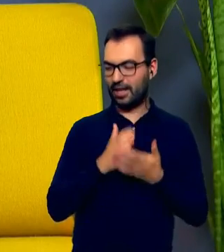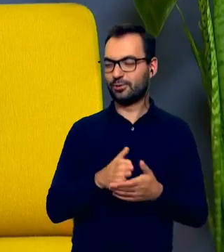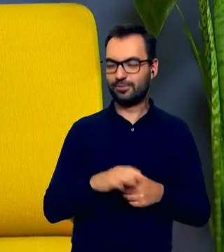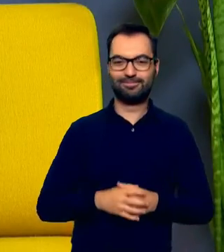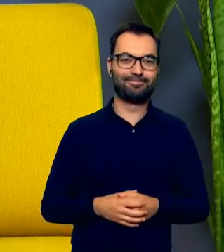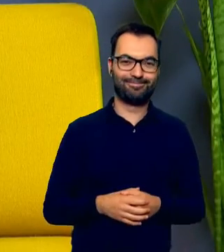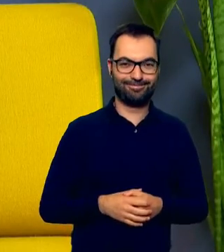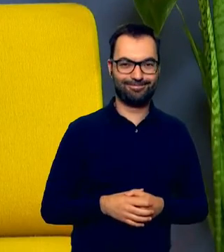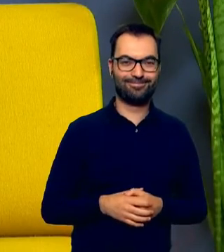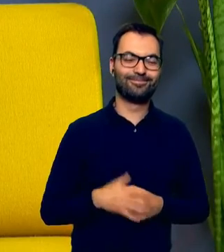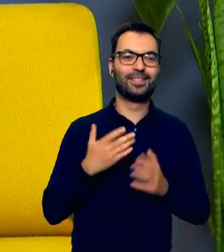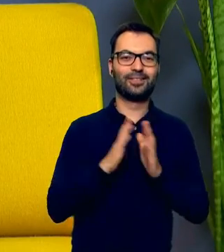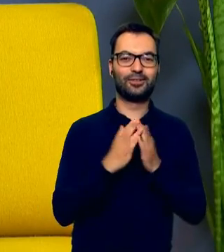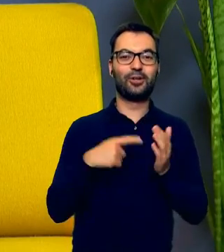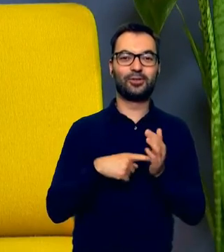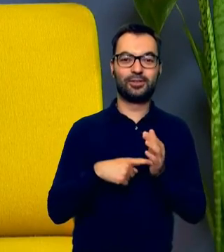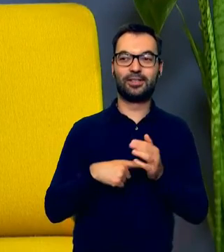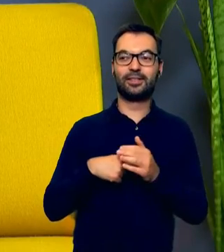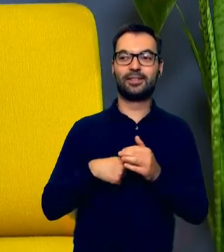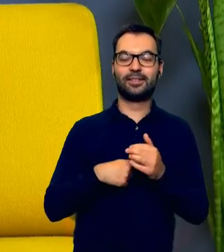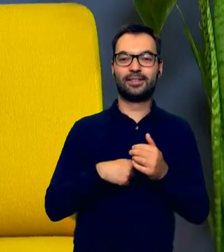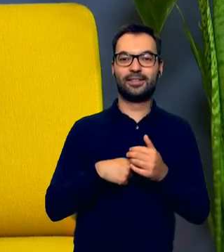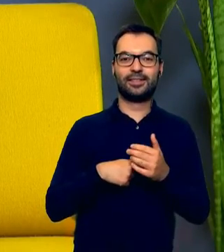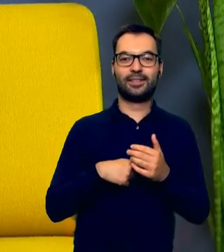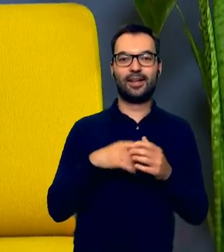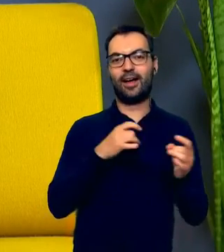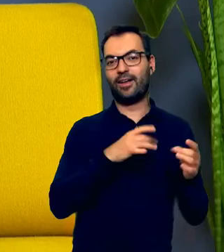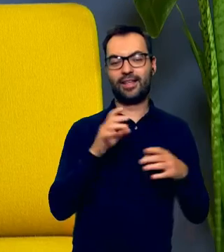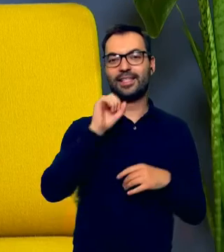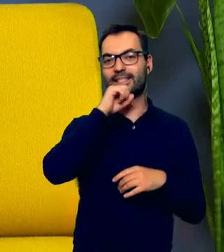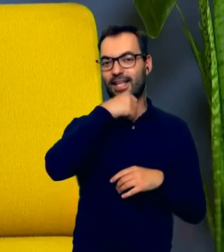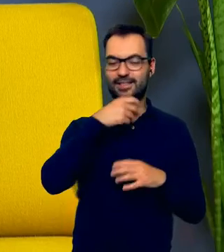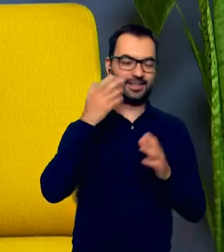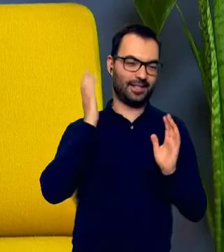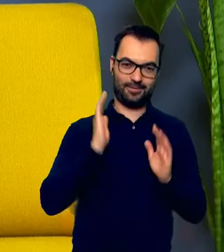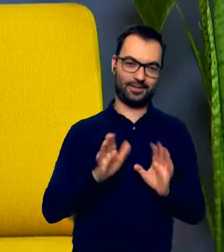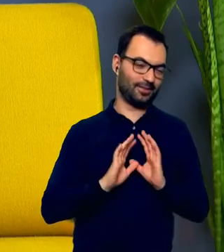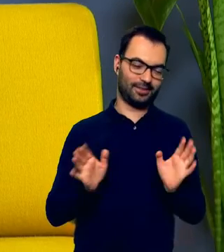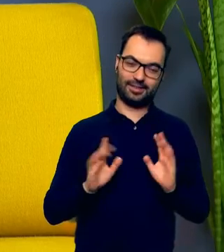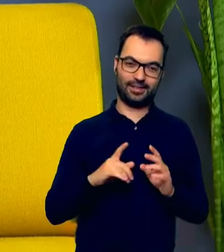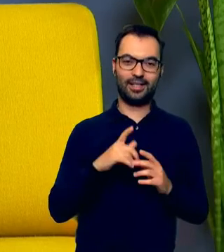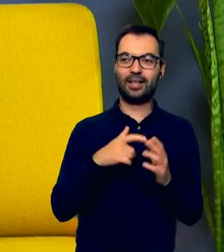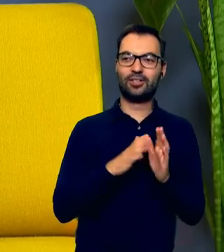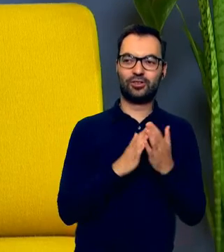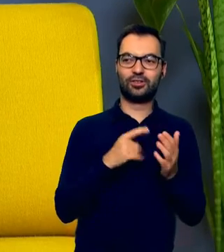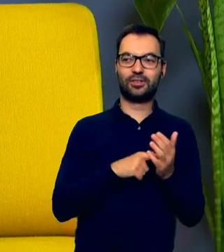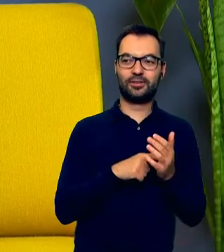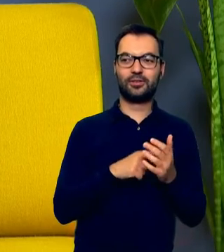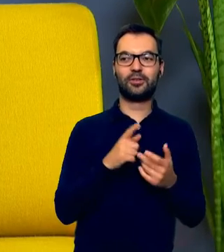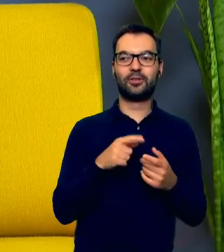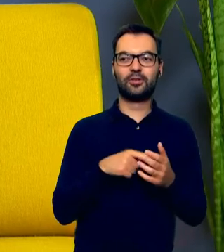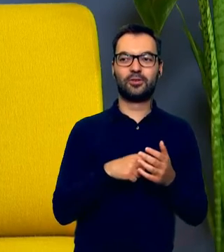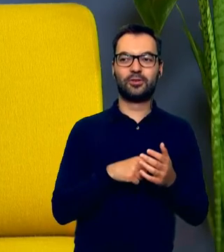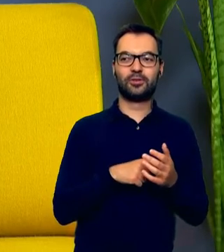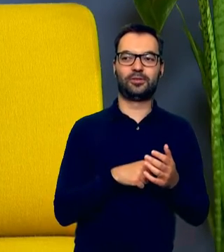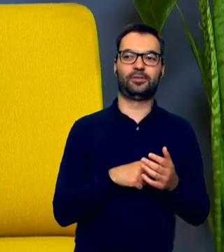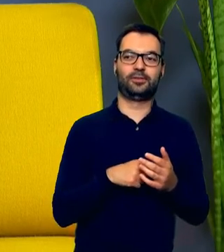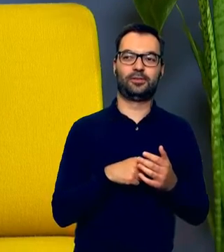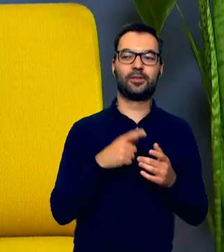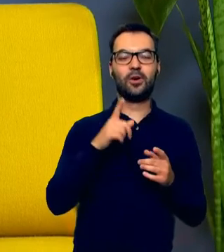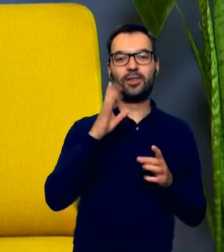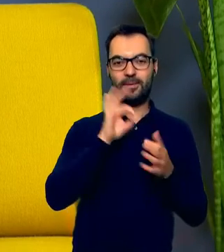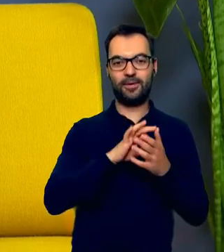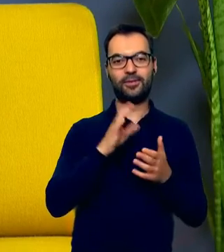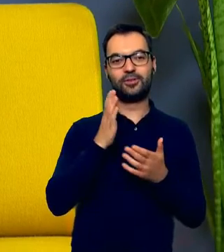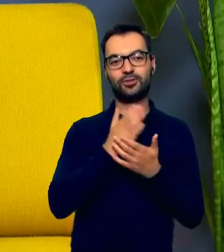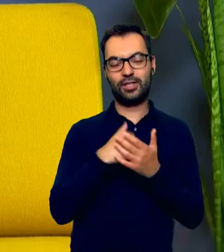tak, to jest książka, po której, to znaczy nie grozi od razu zestarzenie się, wręcz przeciwnie. Wydaje mi się, że to jest książka, która może wyprowadzić na manowce, bo